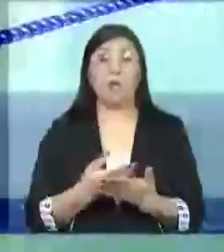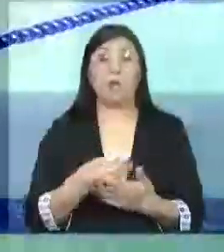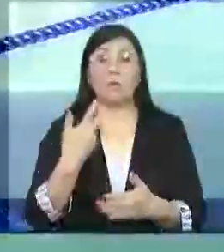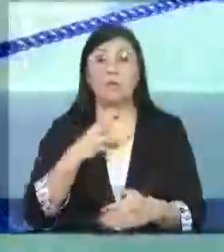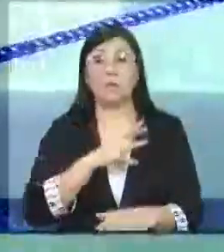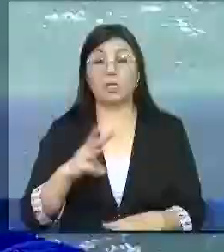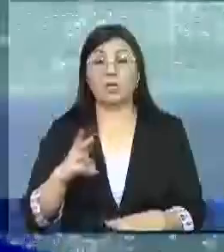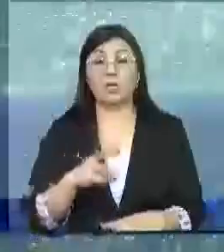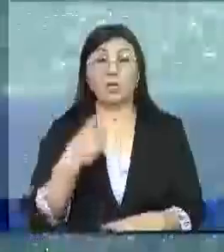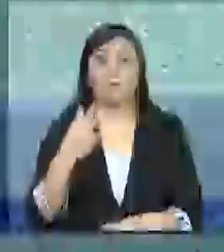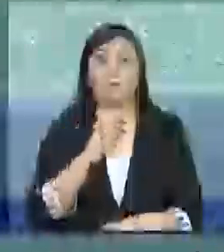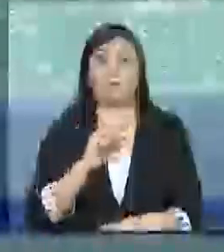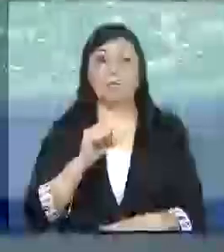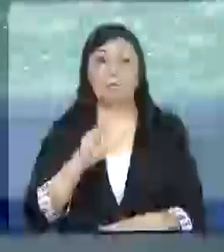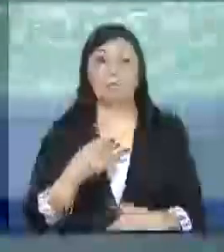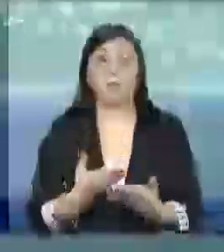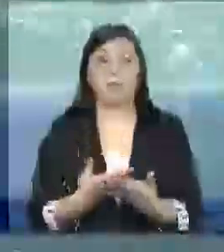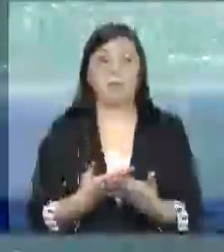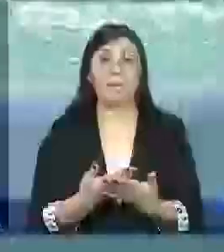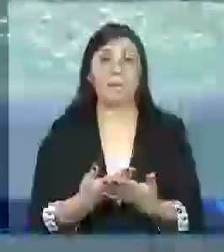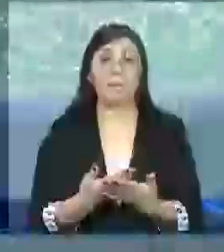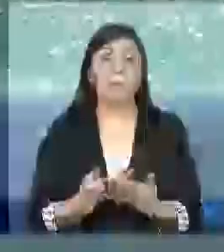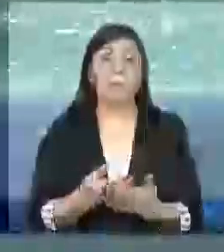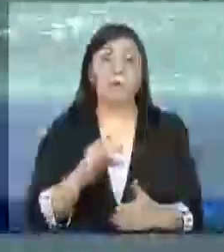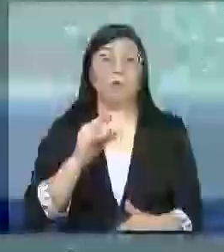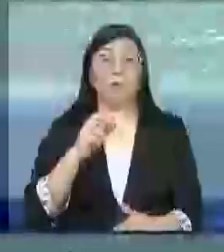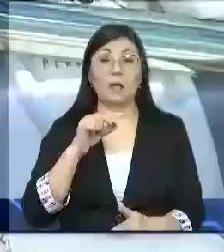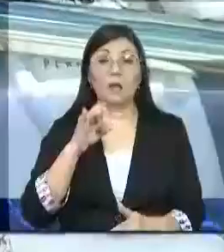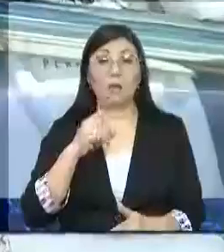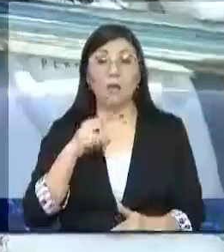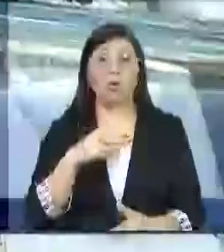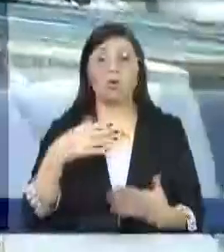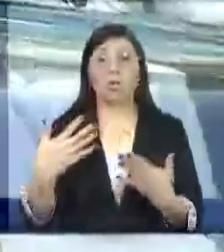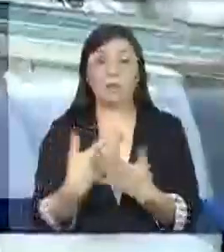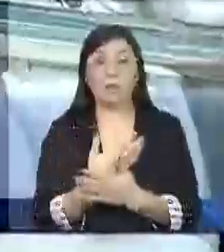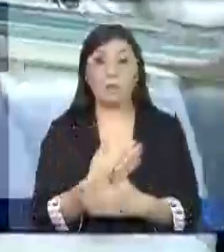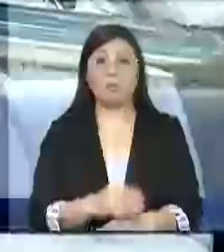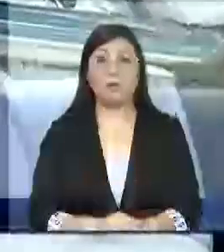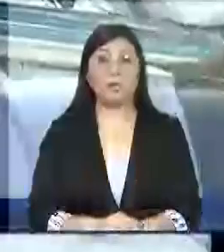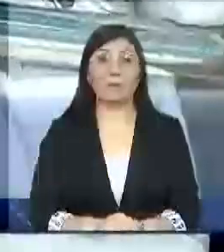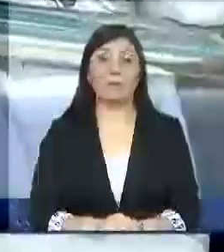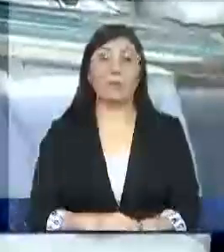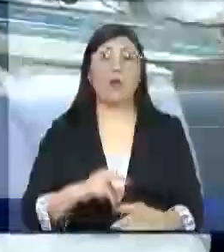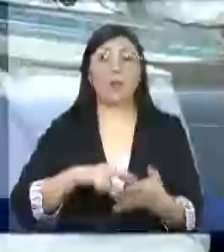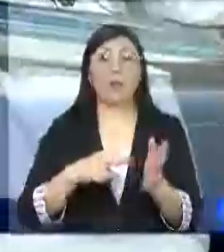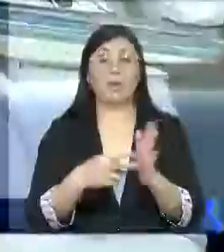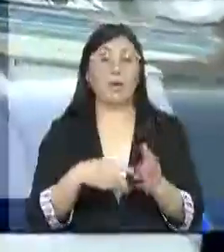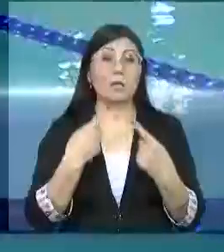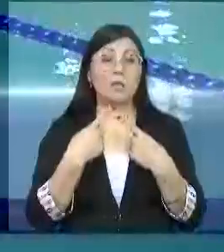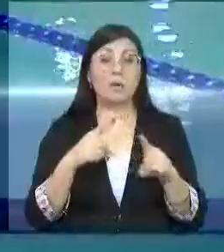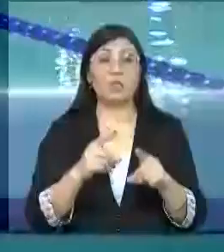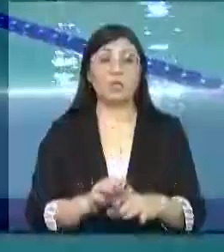3 минуты и 3 секунды, побив рекорд, который действовал с 2017 года. Планы у юного спортсмена